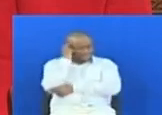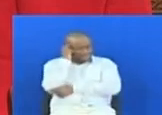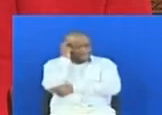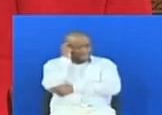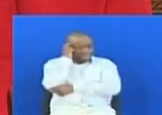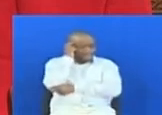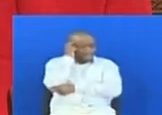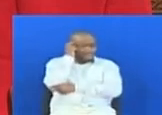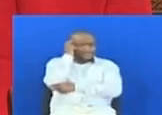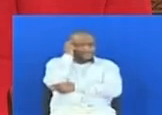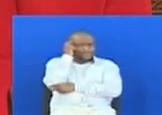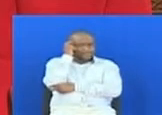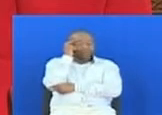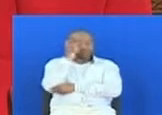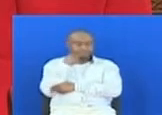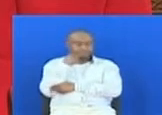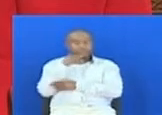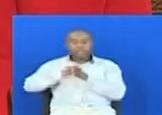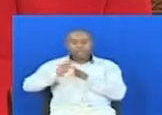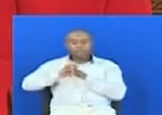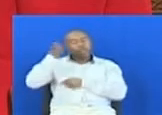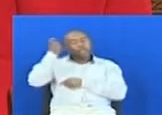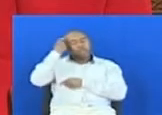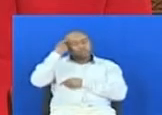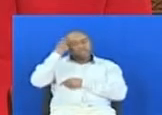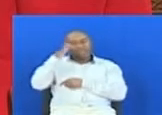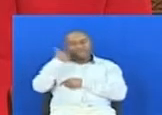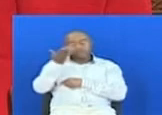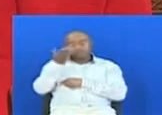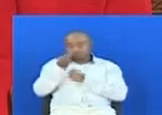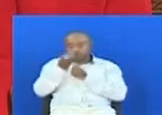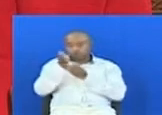ni muda muafaka wa kuendelea kutoa uongozi.